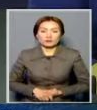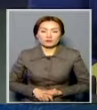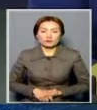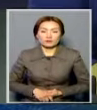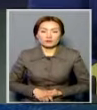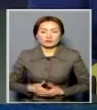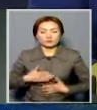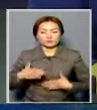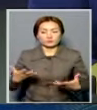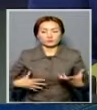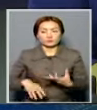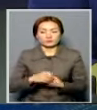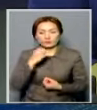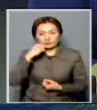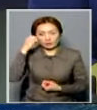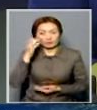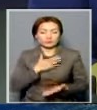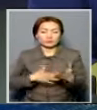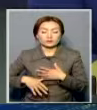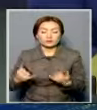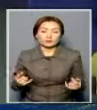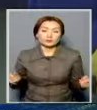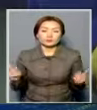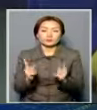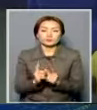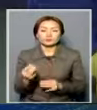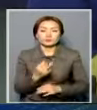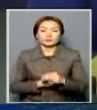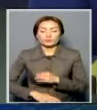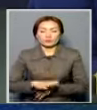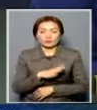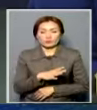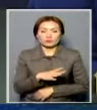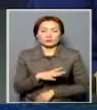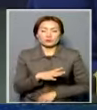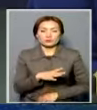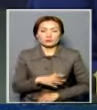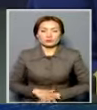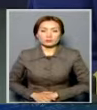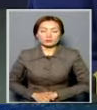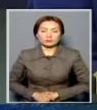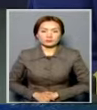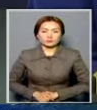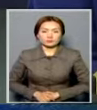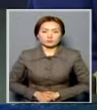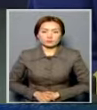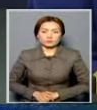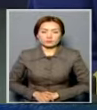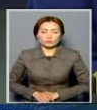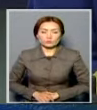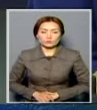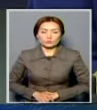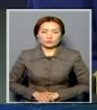дален они очень рада что мы можем и сложно это тело носим свою